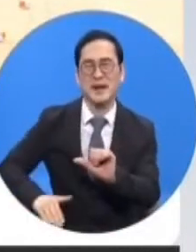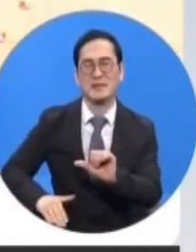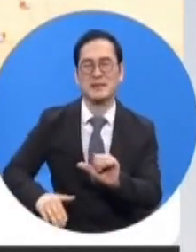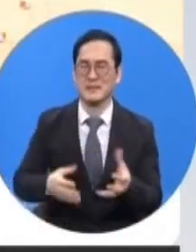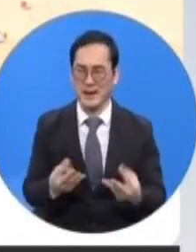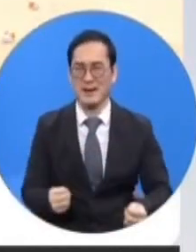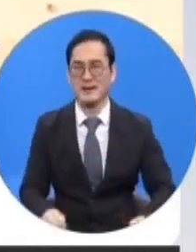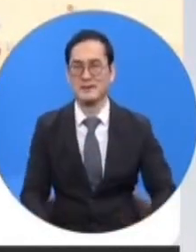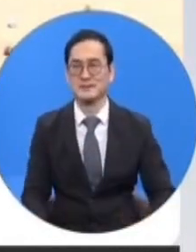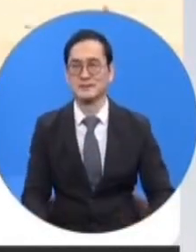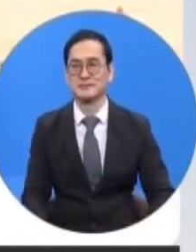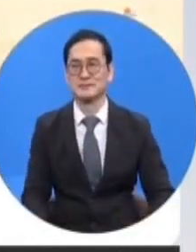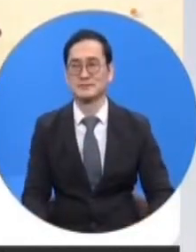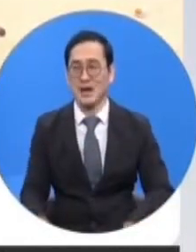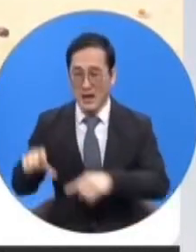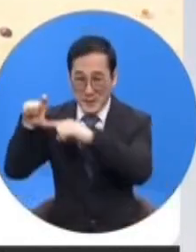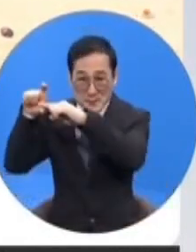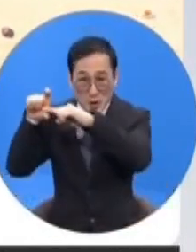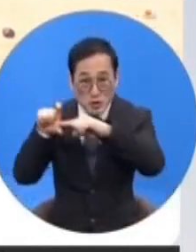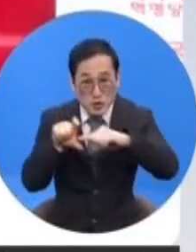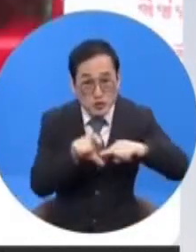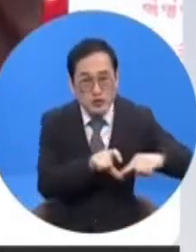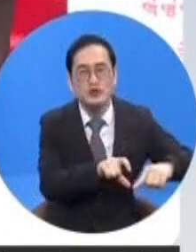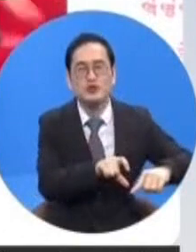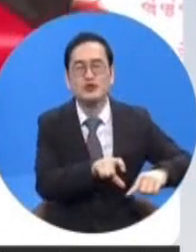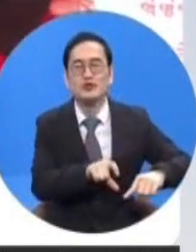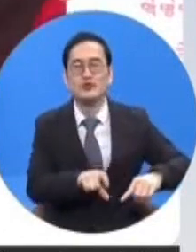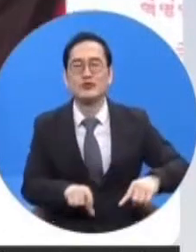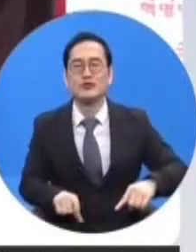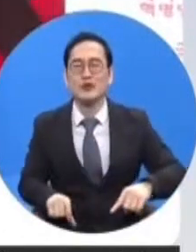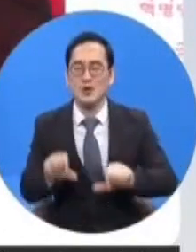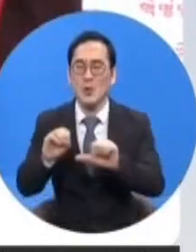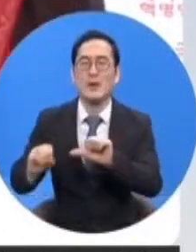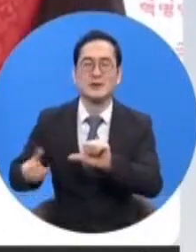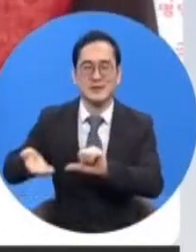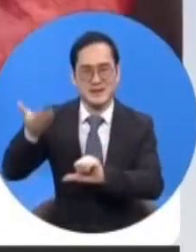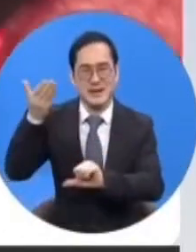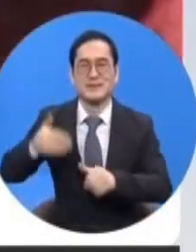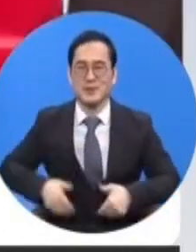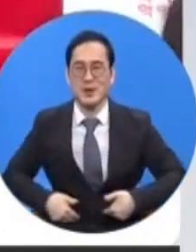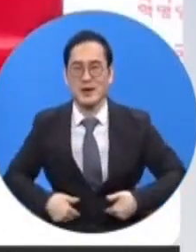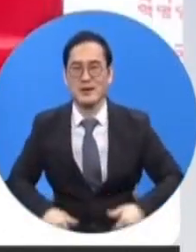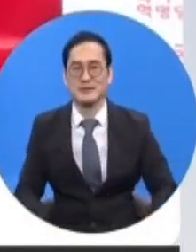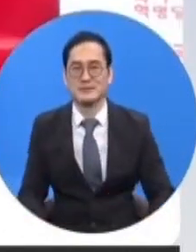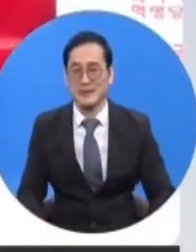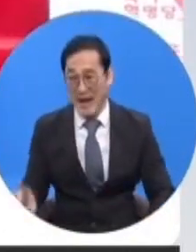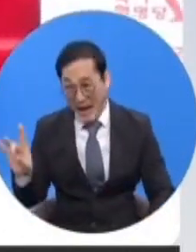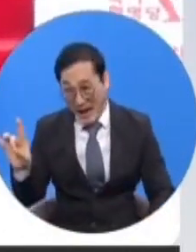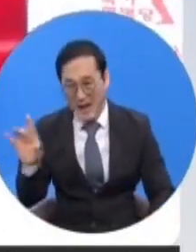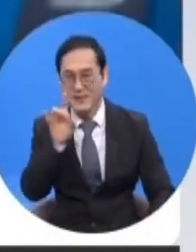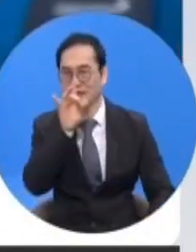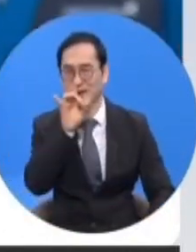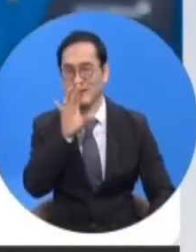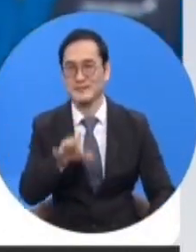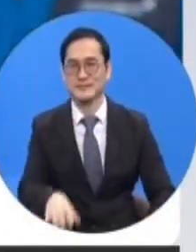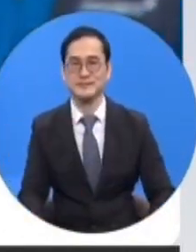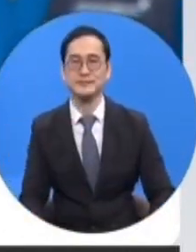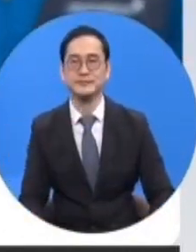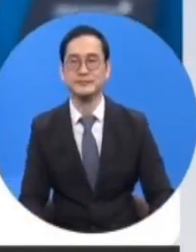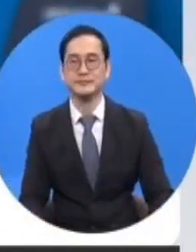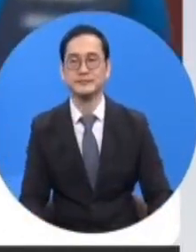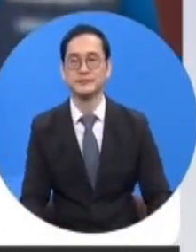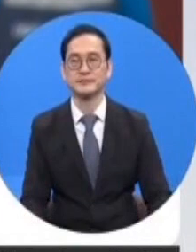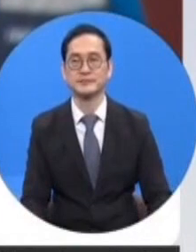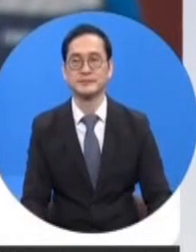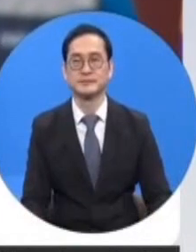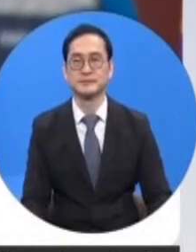평균 지지율 5% 이상의 요건을 충족할 수 있을지는 아직까지는 불분명합니다. 더더군다나 이 여론조사는 모든 여론조사를 일컫는 것이